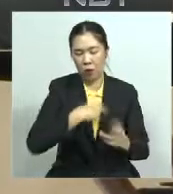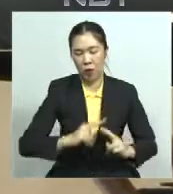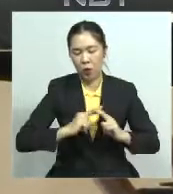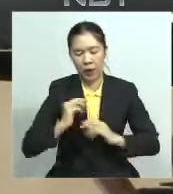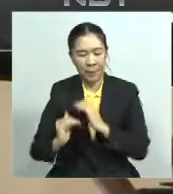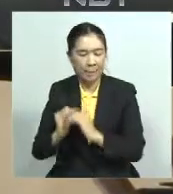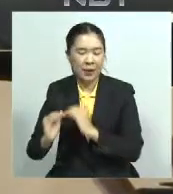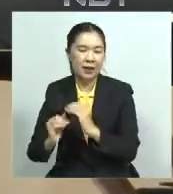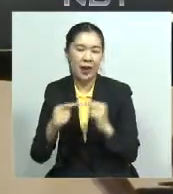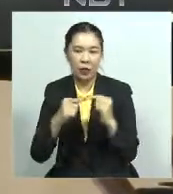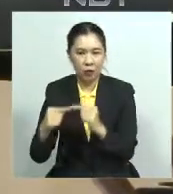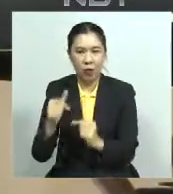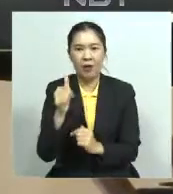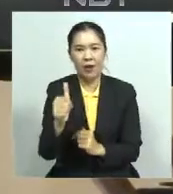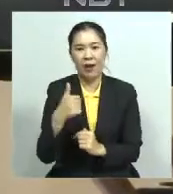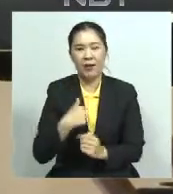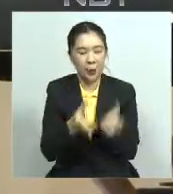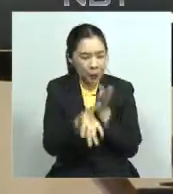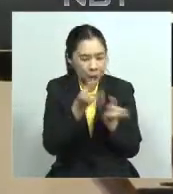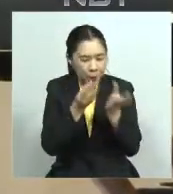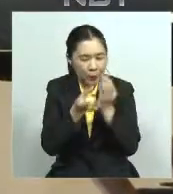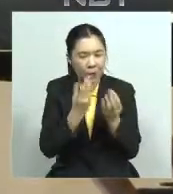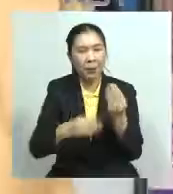นี้ยก็เลยชอบมาศึกษาเพิ่มเติม